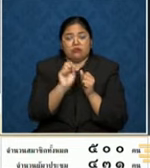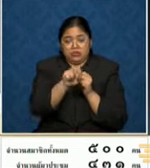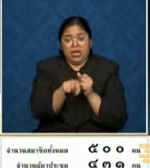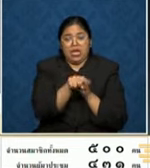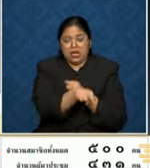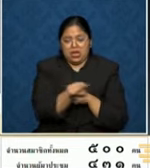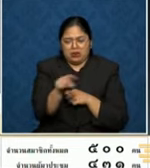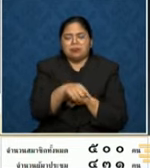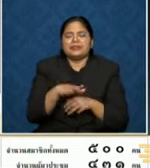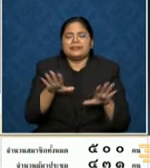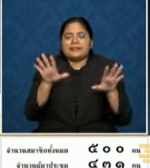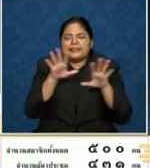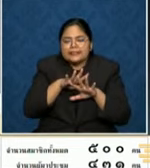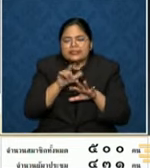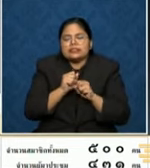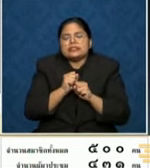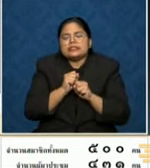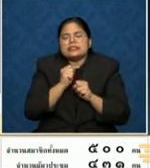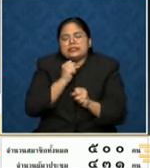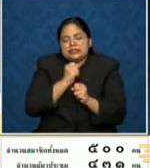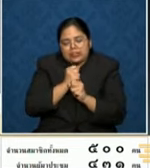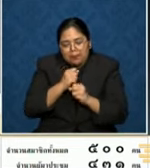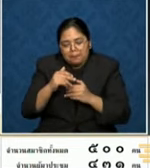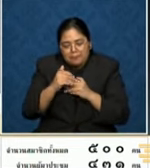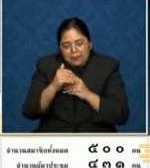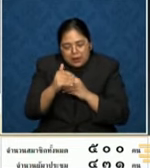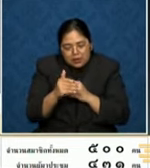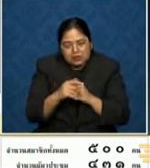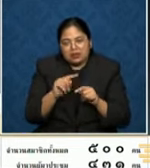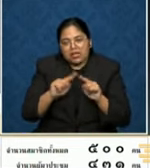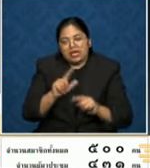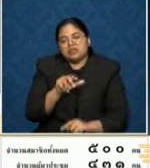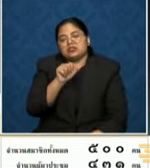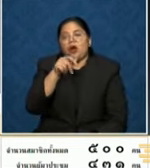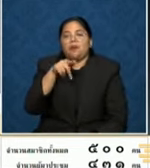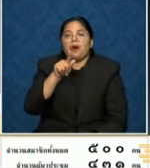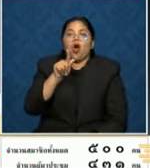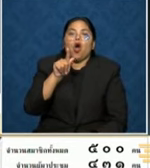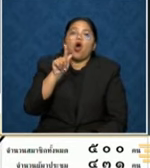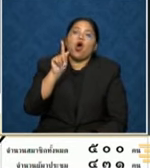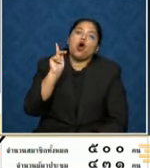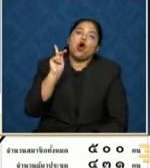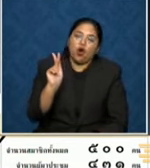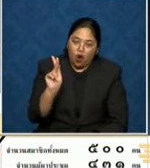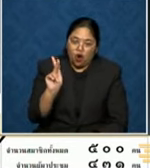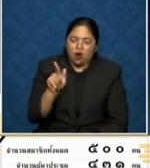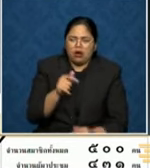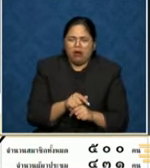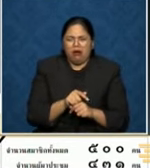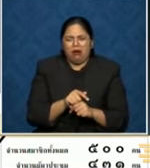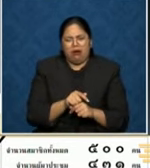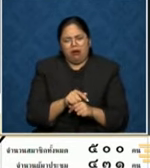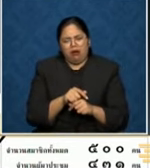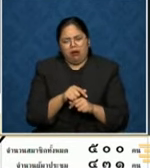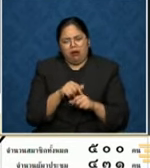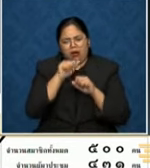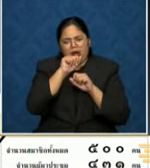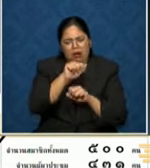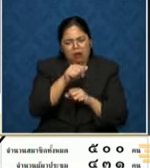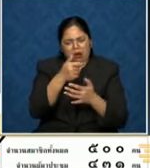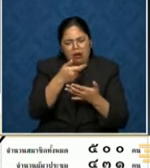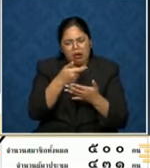าเป็นเครดิตในการดำเนินการแต่โฉนดสปกที่ออกมาแล้วไปอยู่ในเขต